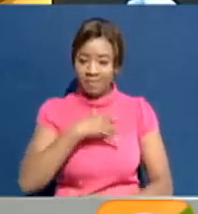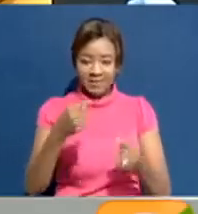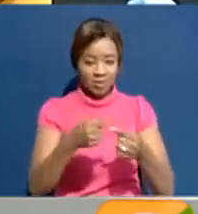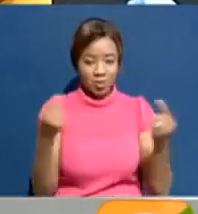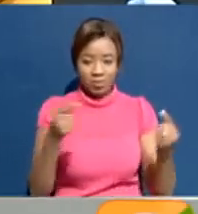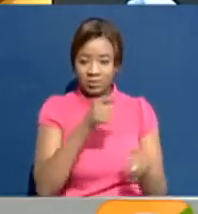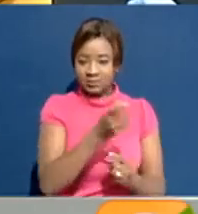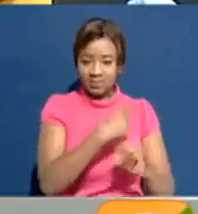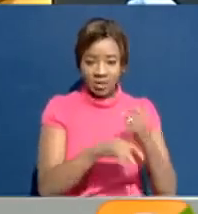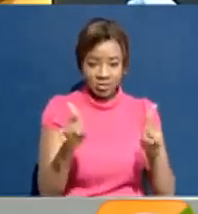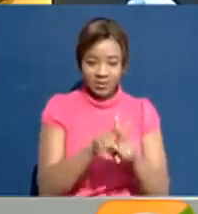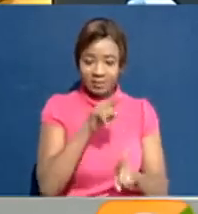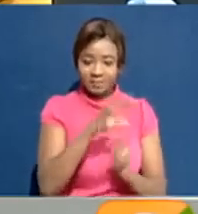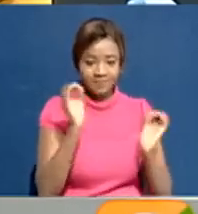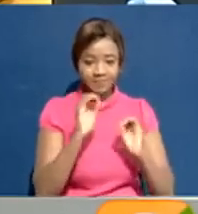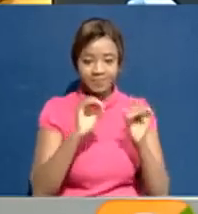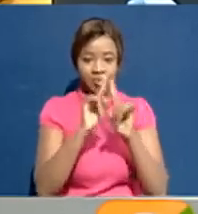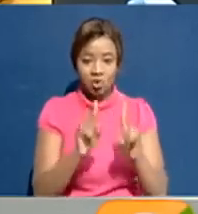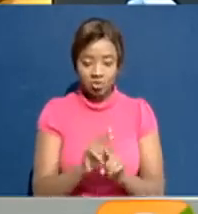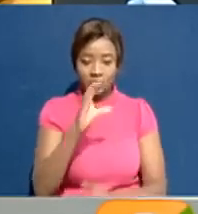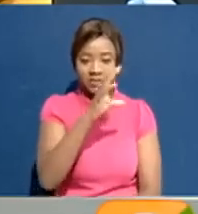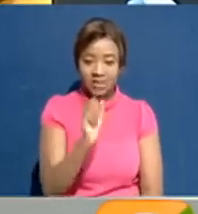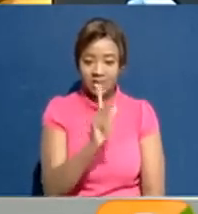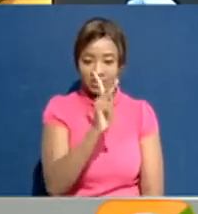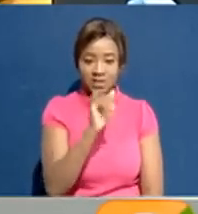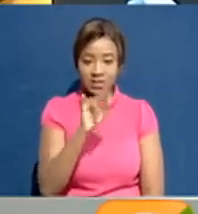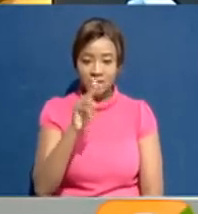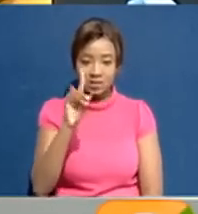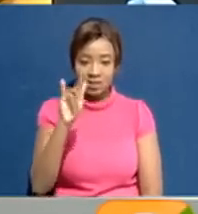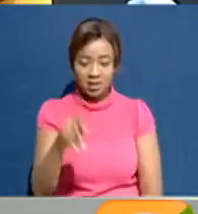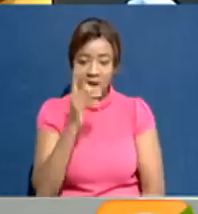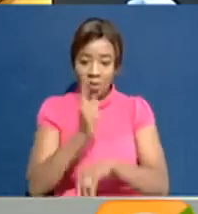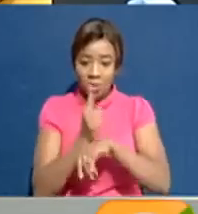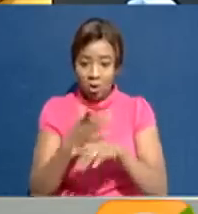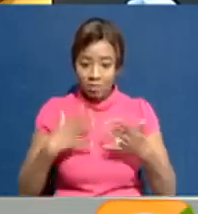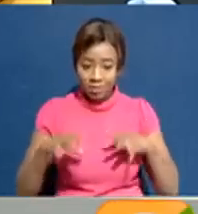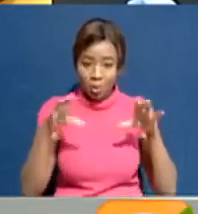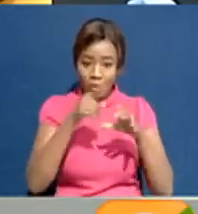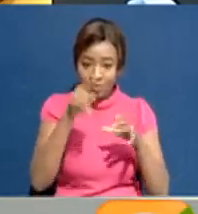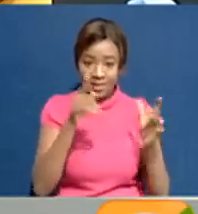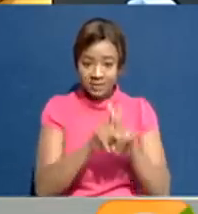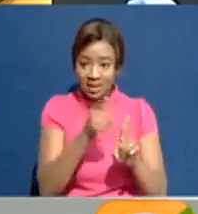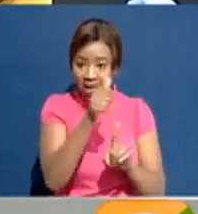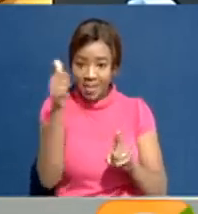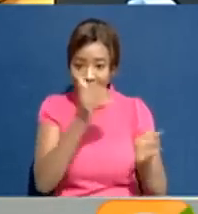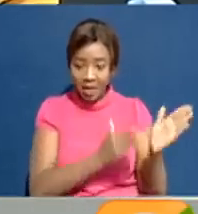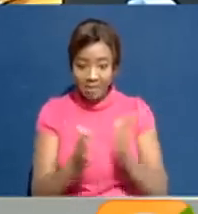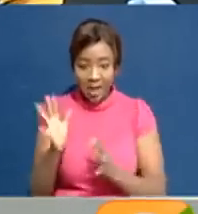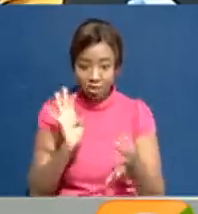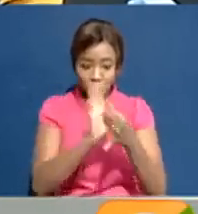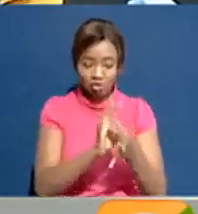usalama wa kitaifa prof kithure ameonya walio katika kundi hilo na wanaopania kujiunga nalo kuwa watakabiliwa